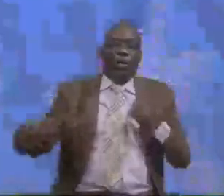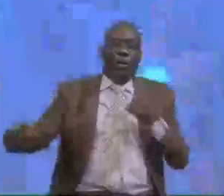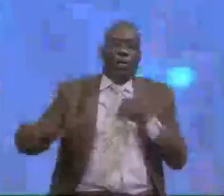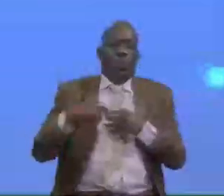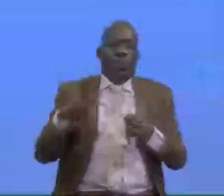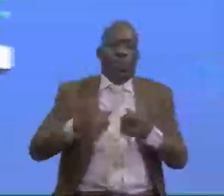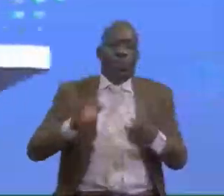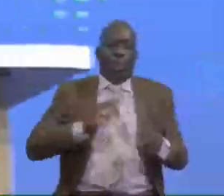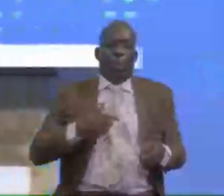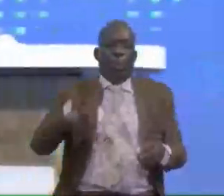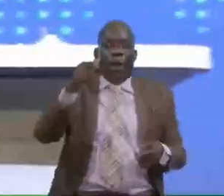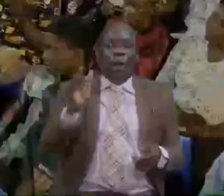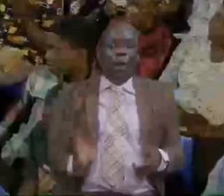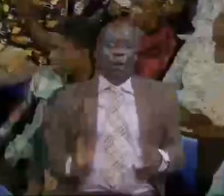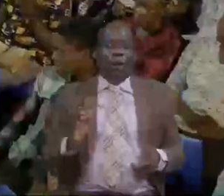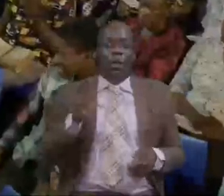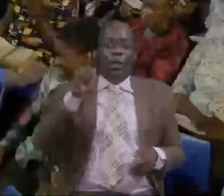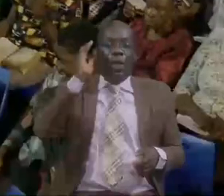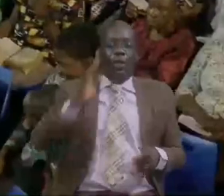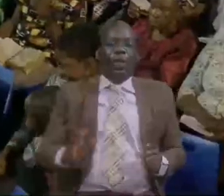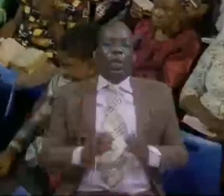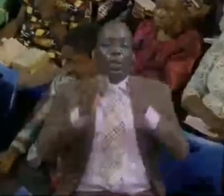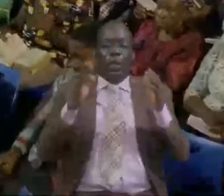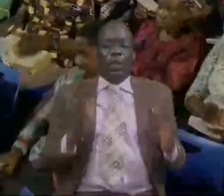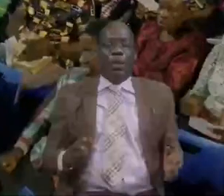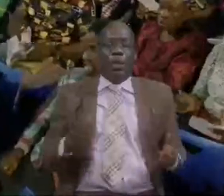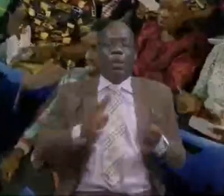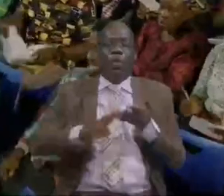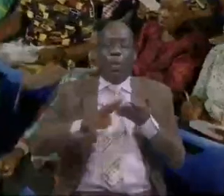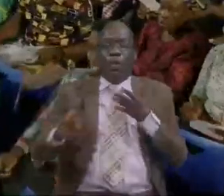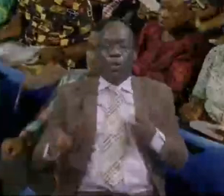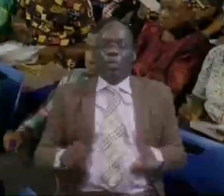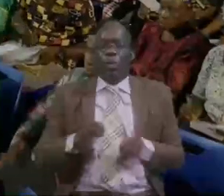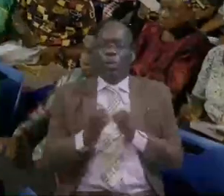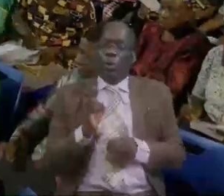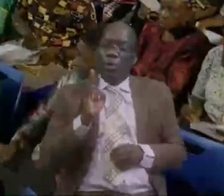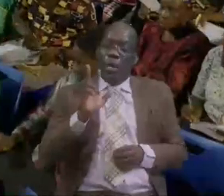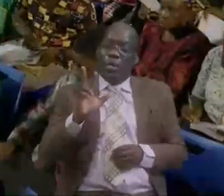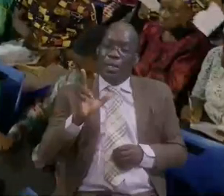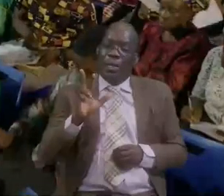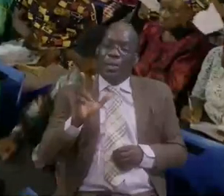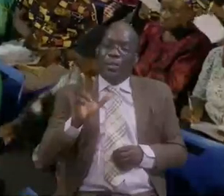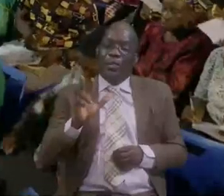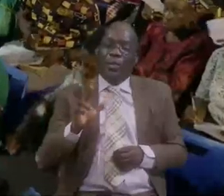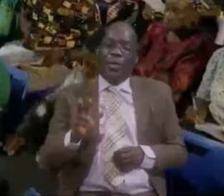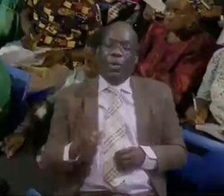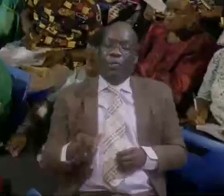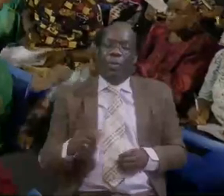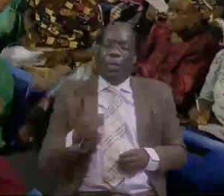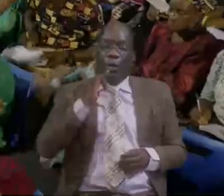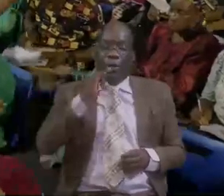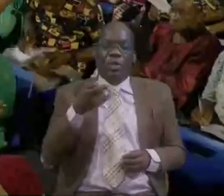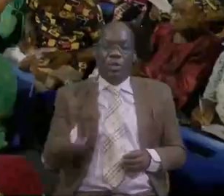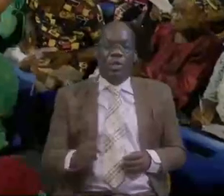de pardonner. Troisième point maintenant, l'intercession